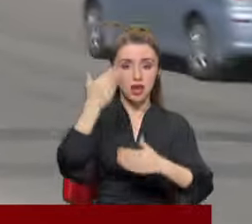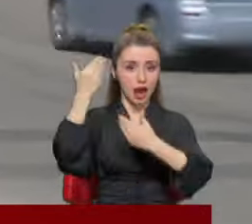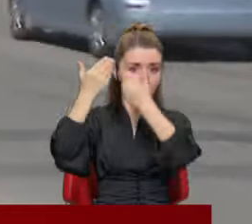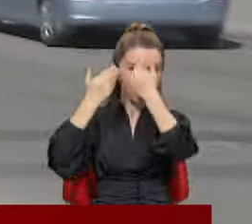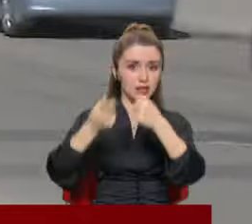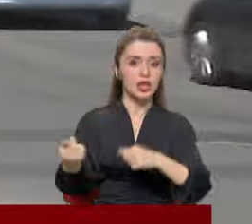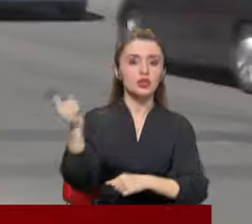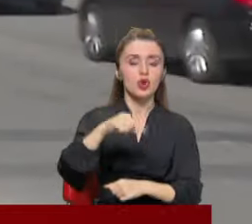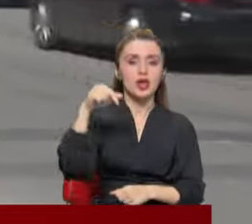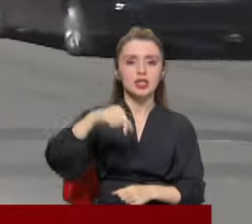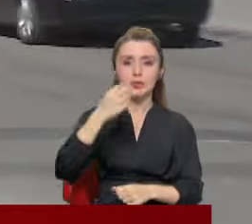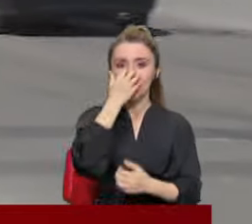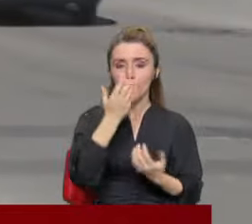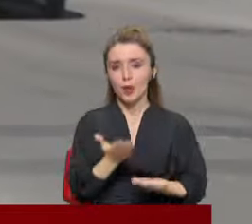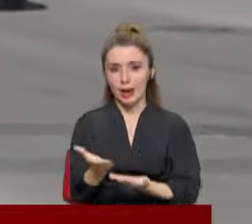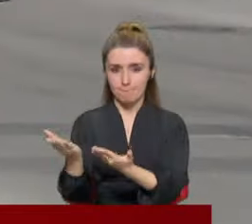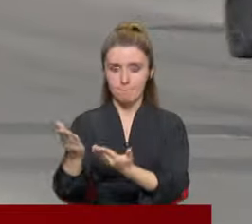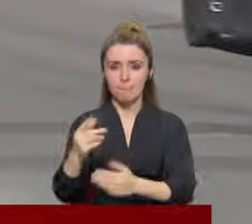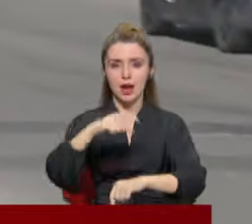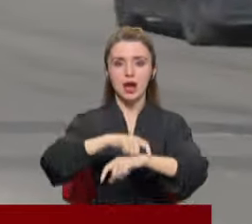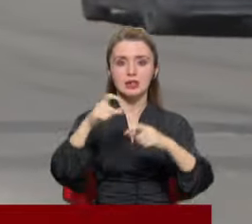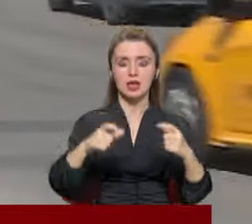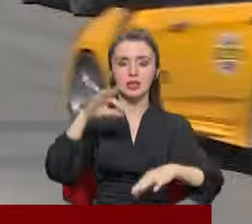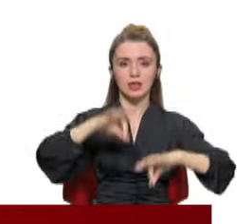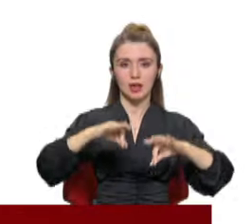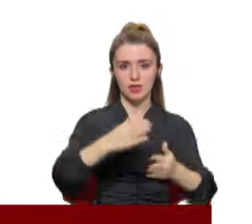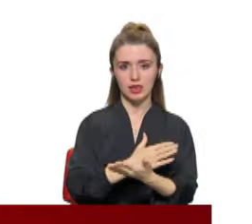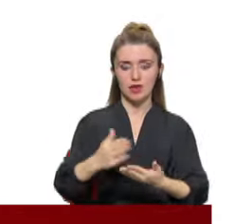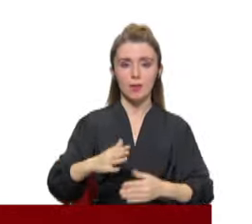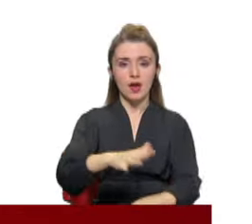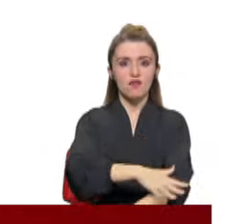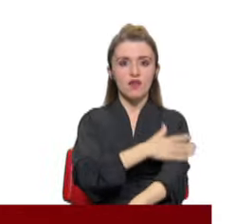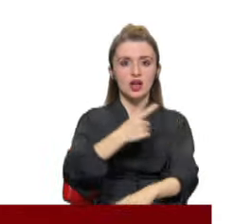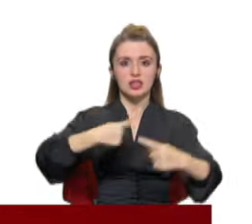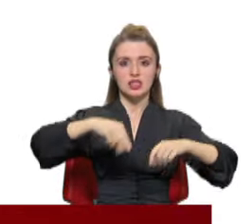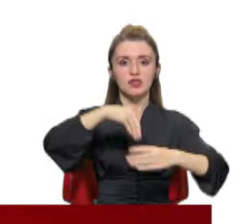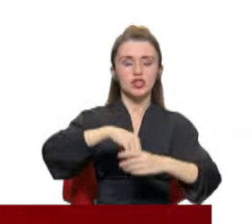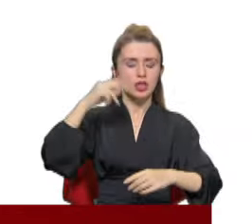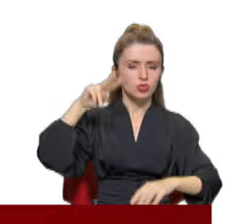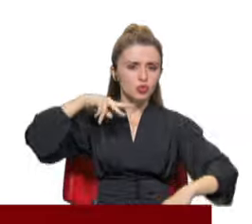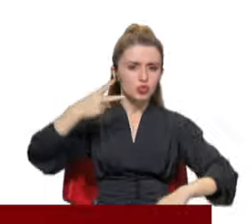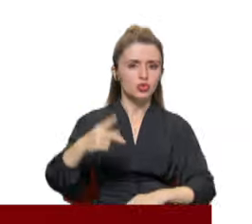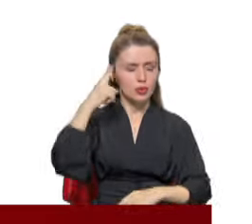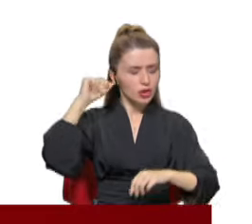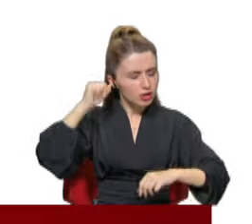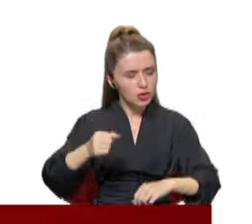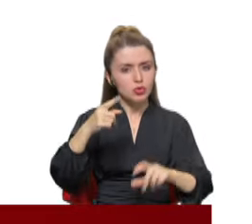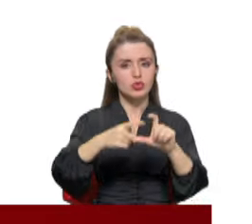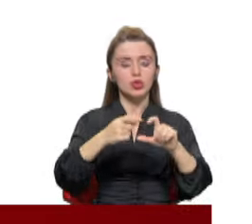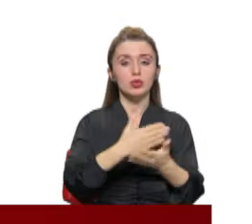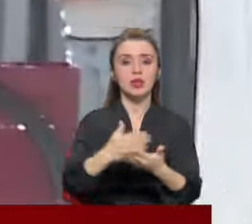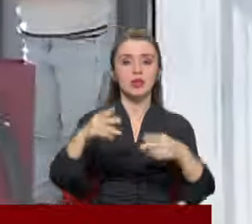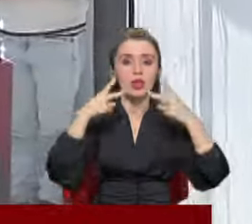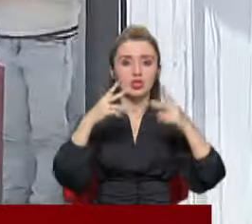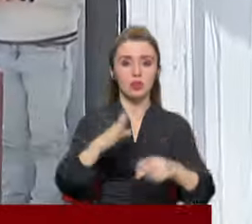ameliyatının ardından şu an yoğun bakımda, hastanede tedavi altında. Valilik sınıfta düştü, başını çarptı, soruşturma sürüyor açıklaması